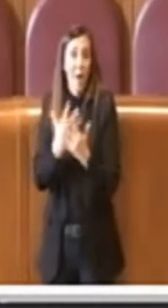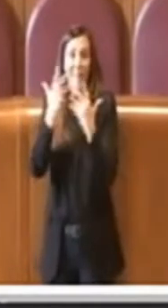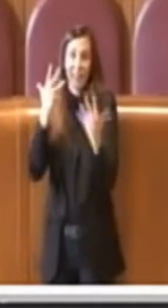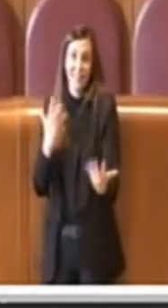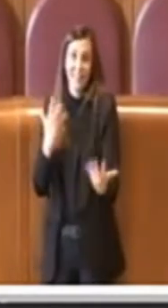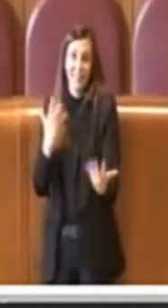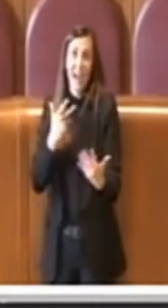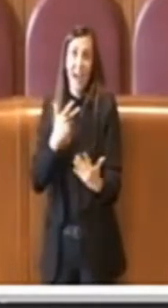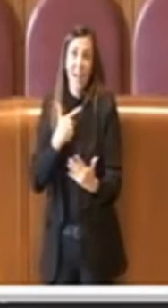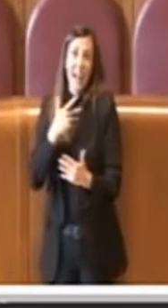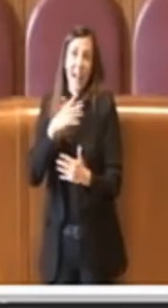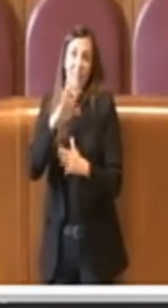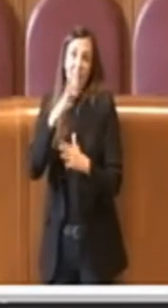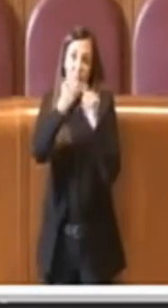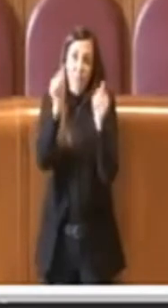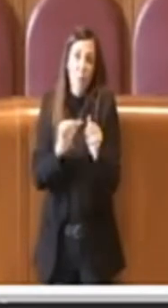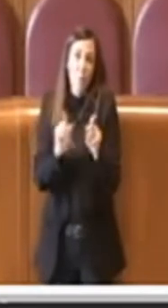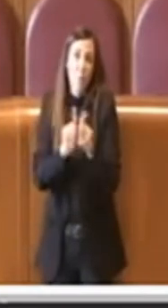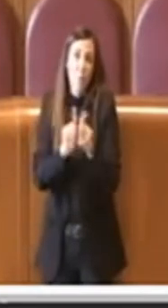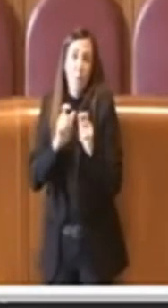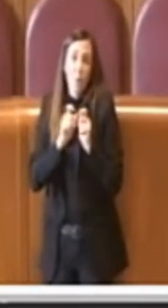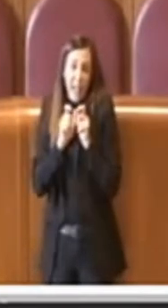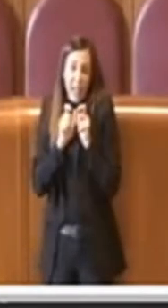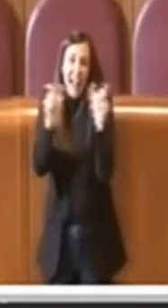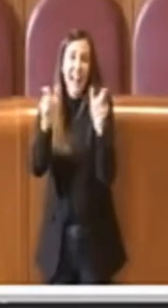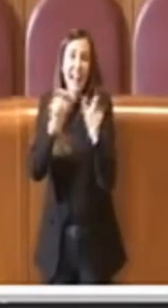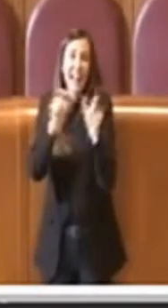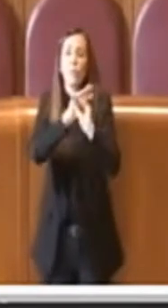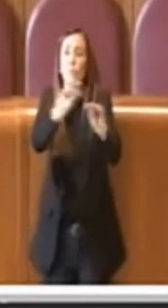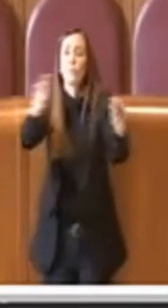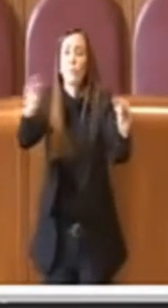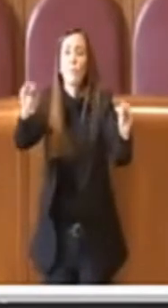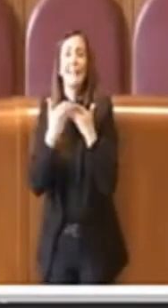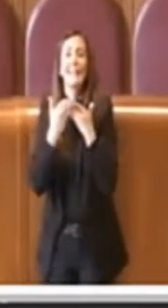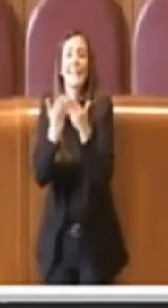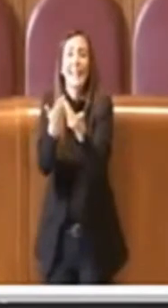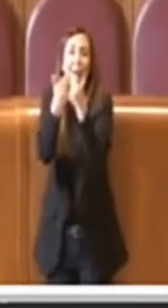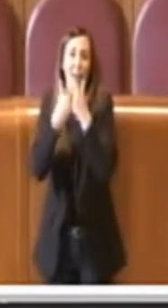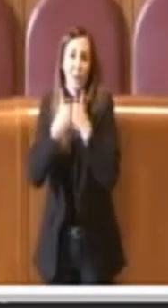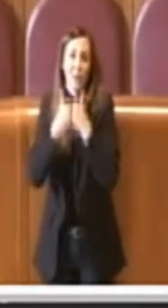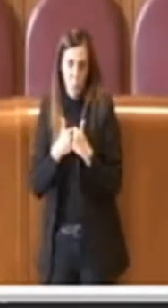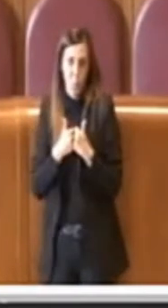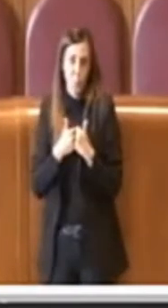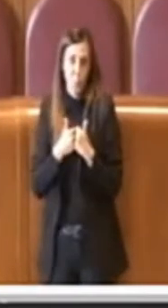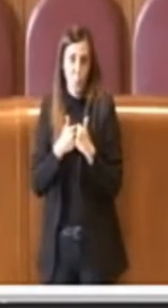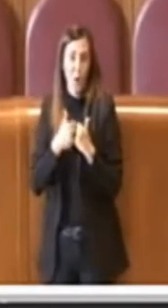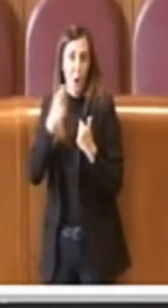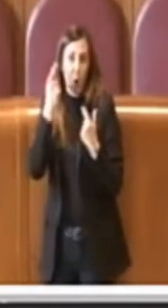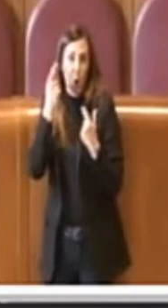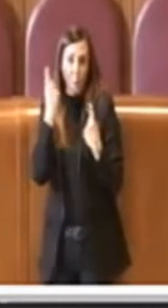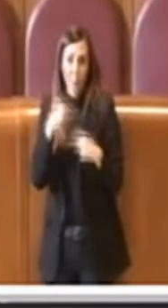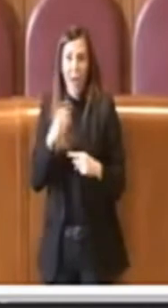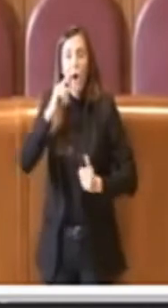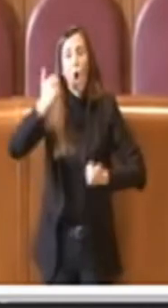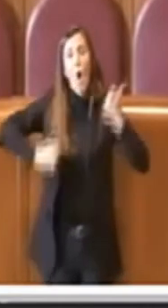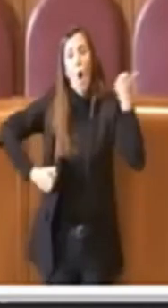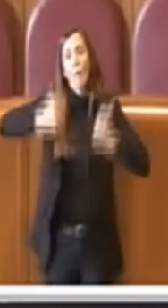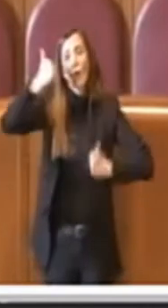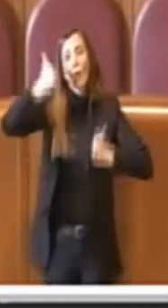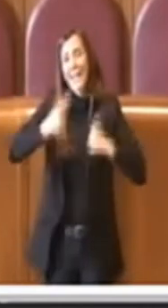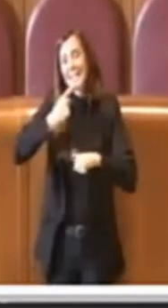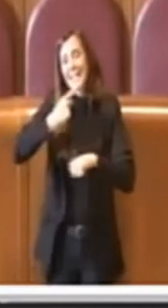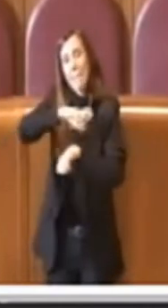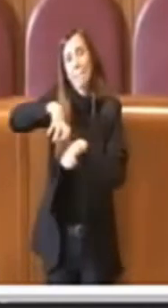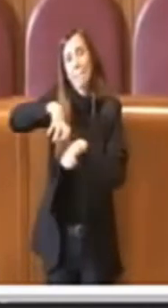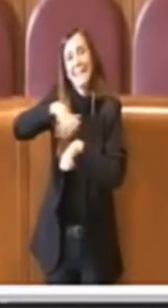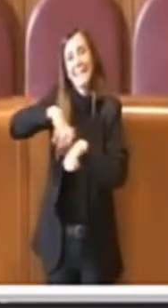un grido accorato, che bisogna costantemente confrontarsi con il Ministero su questi aspetti, anche